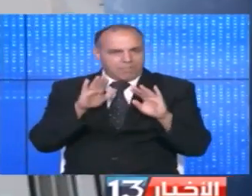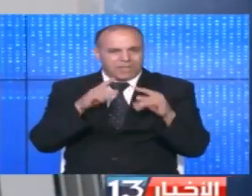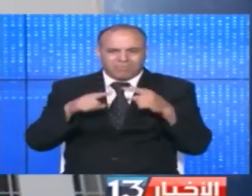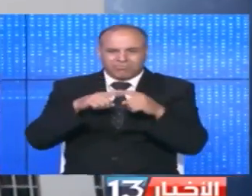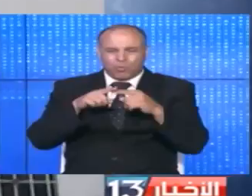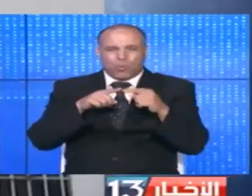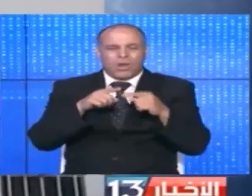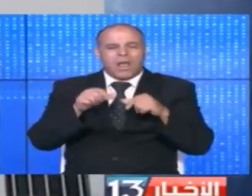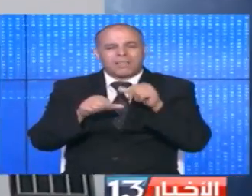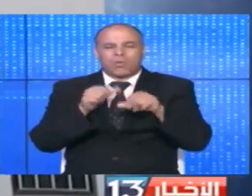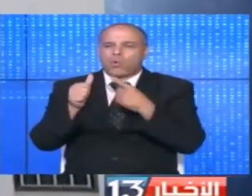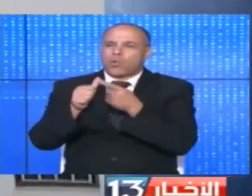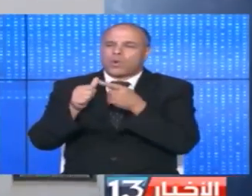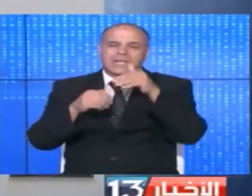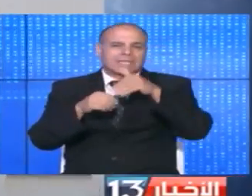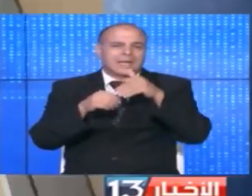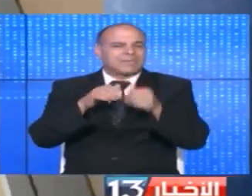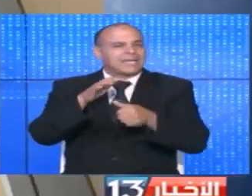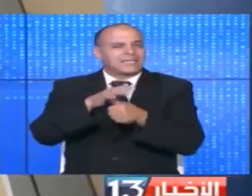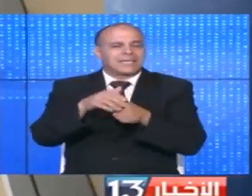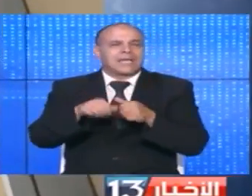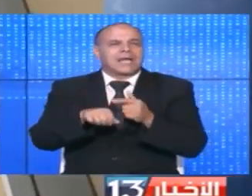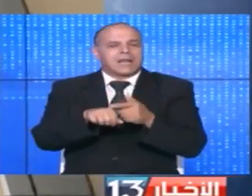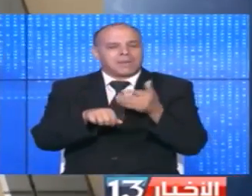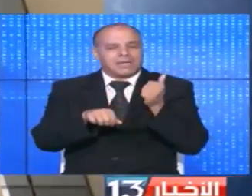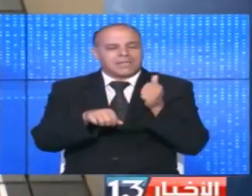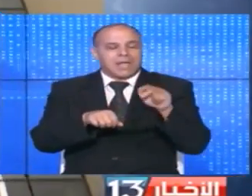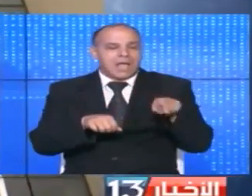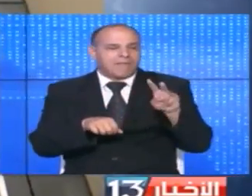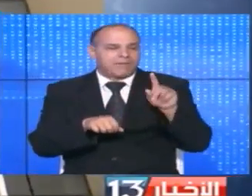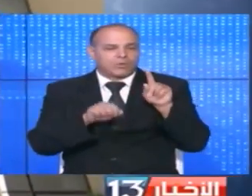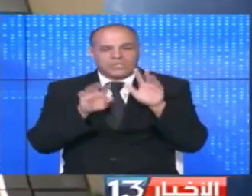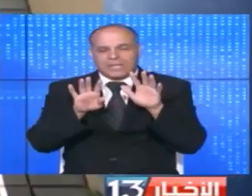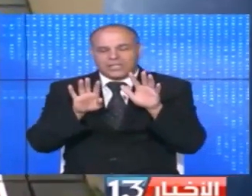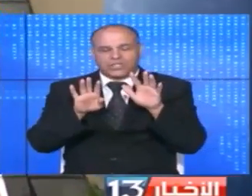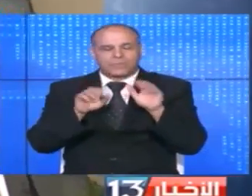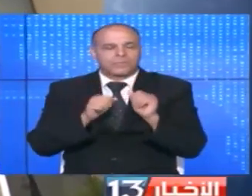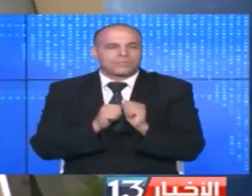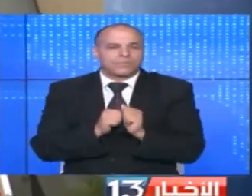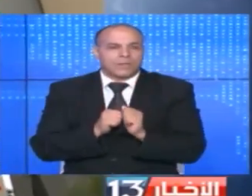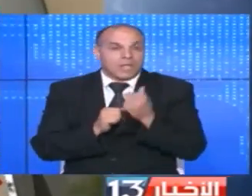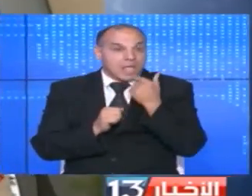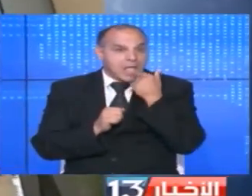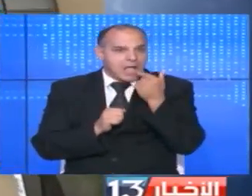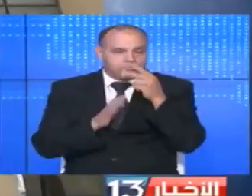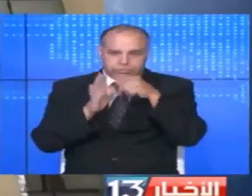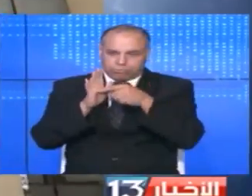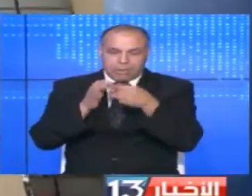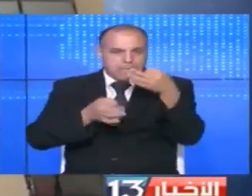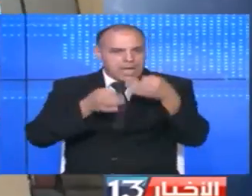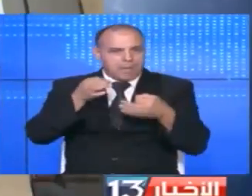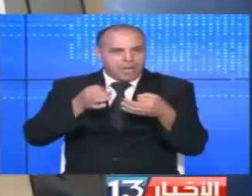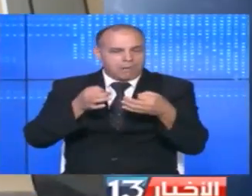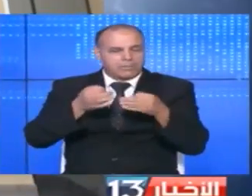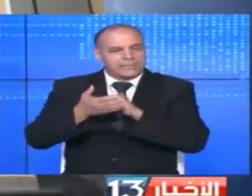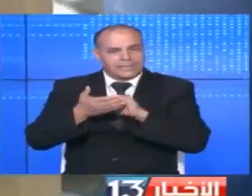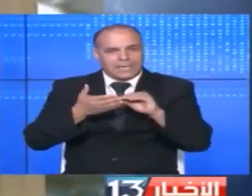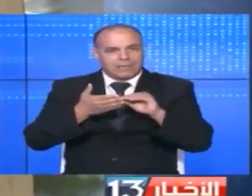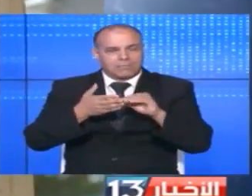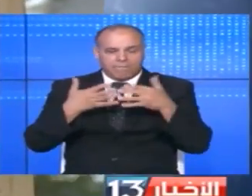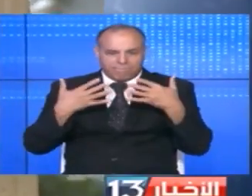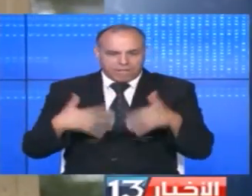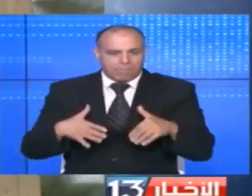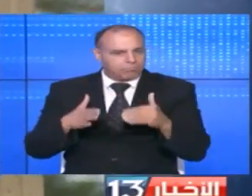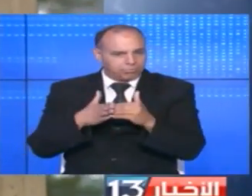نتائج الدور الاول للانتخابات الرئاسيه لسنه الفين وتسعه عشره وب قرارات المحكمه الاداريه البته